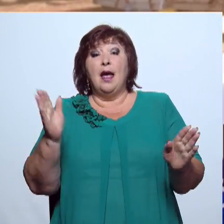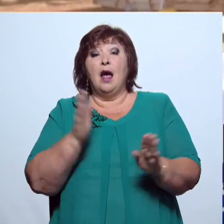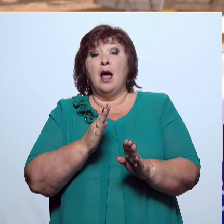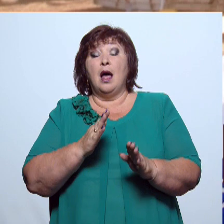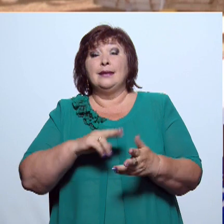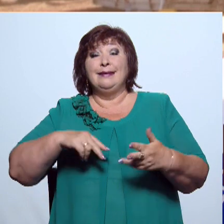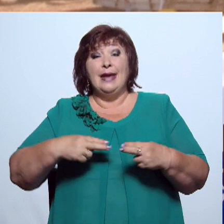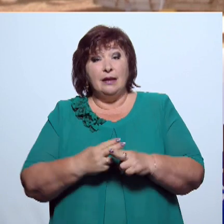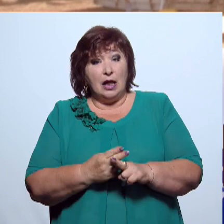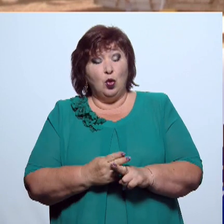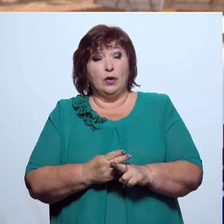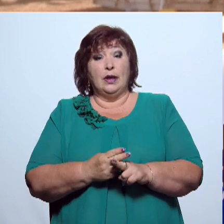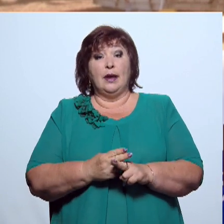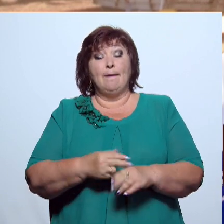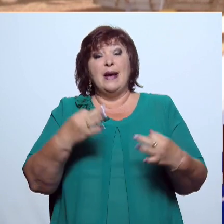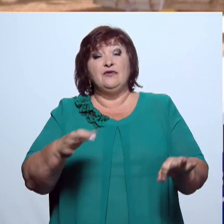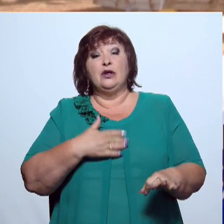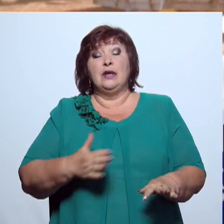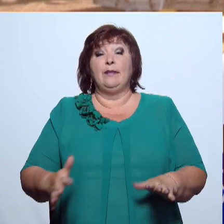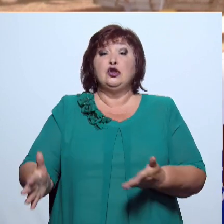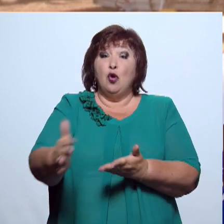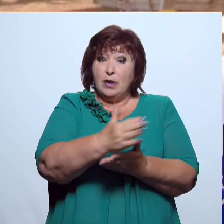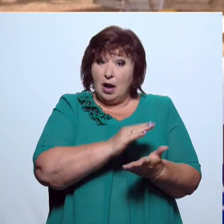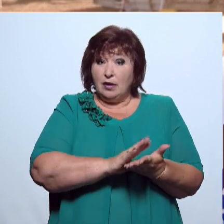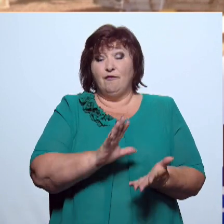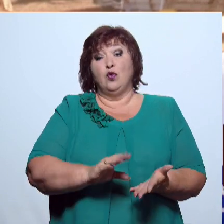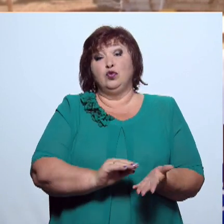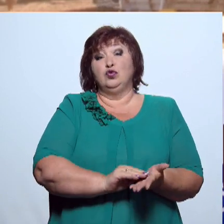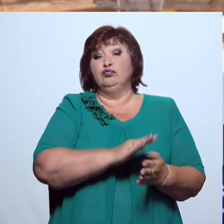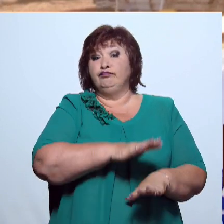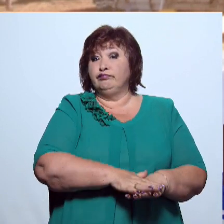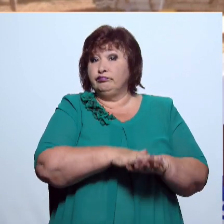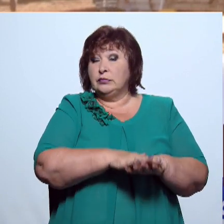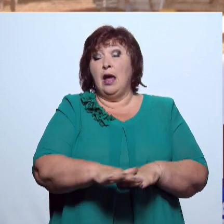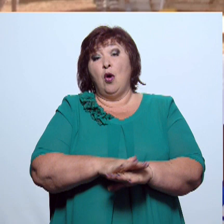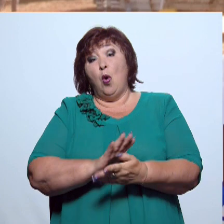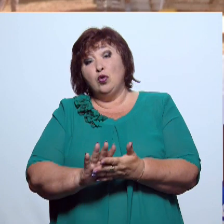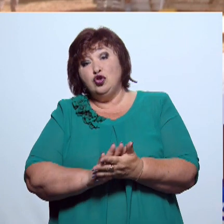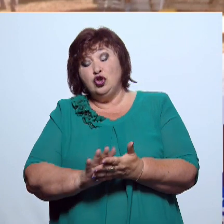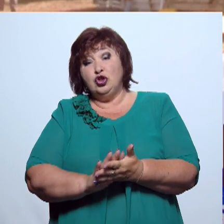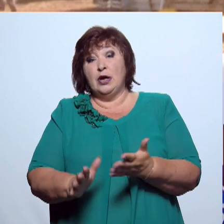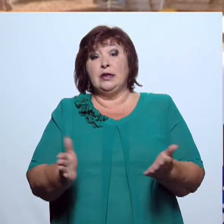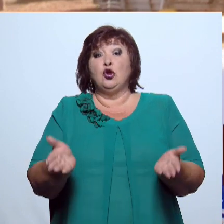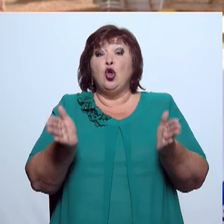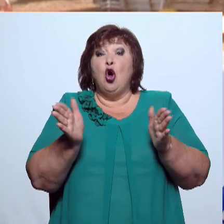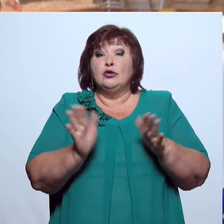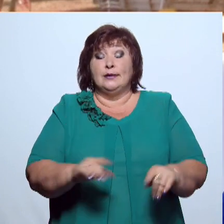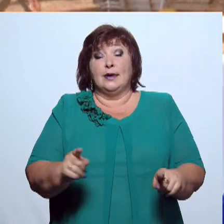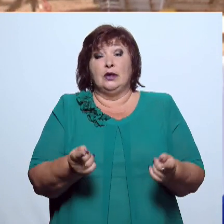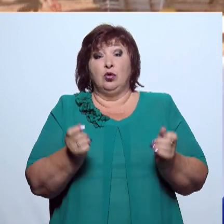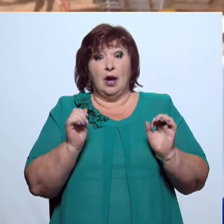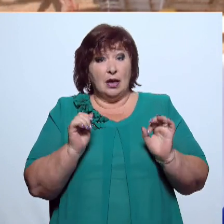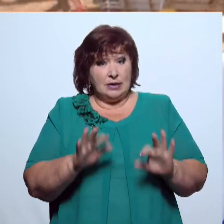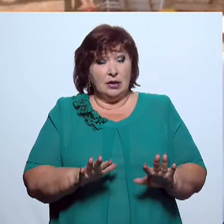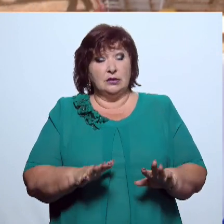воду, отстаивать, перекачивать на дальнейшую доочистку. Тот осадок, который у нас останется, он будет